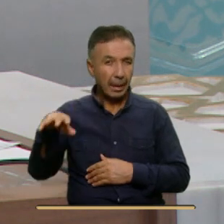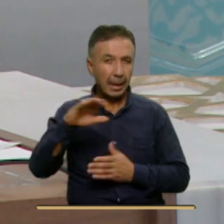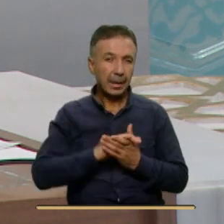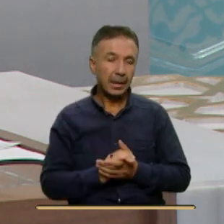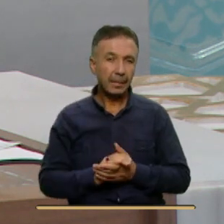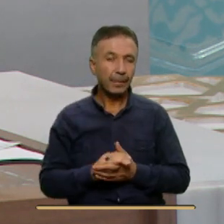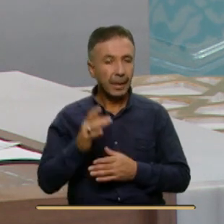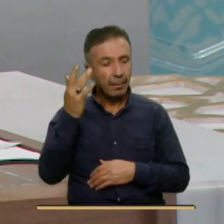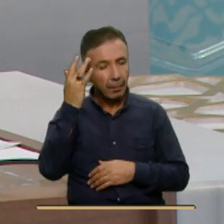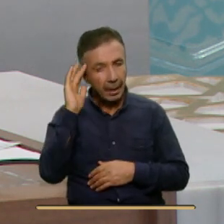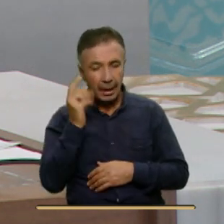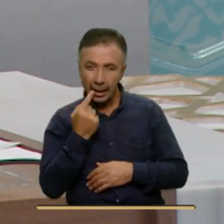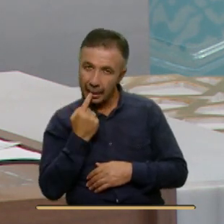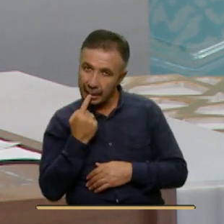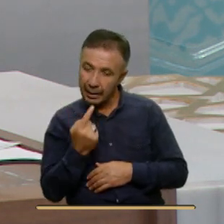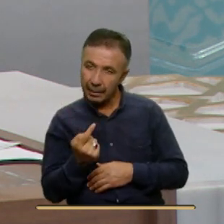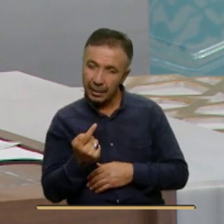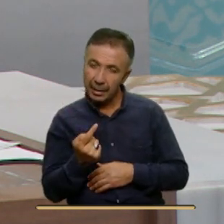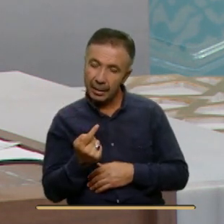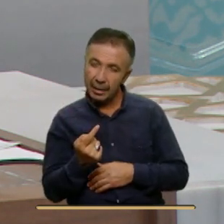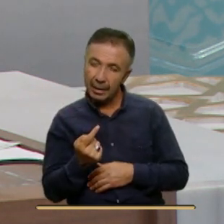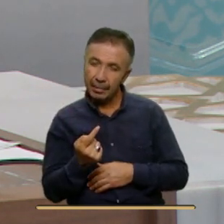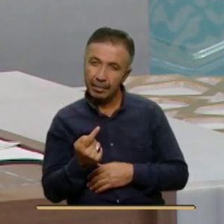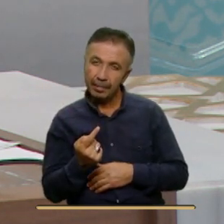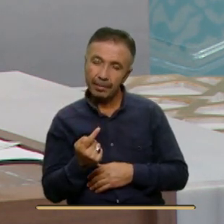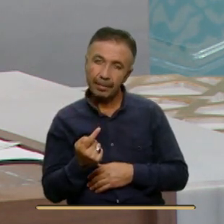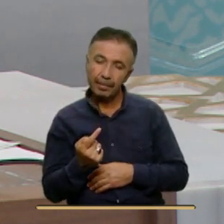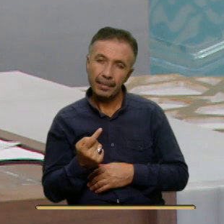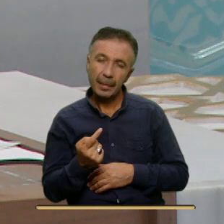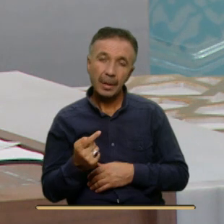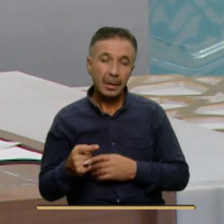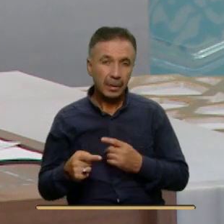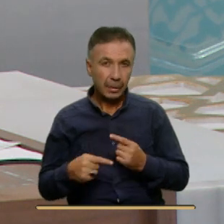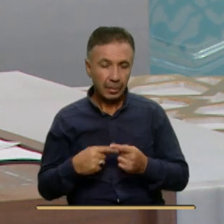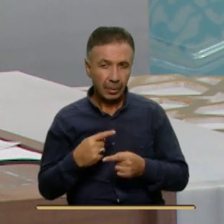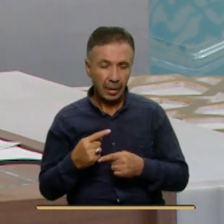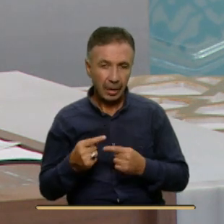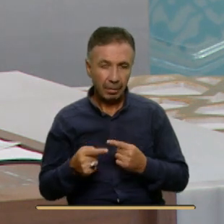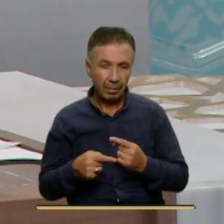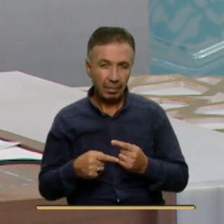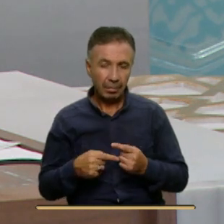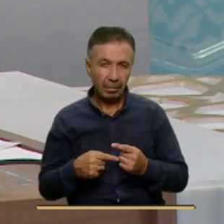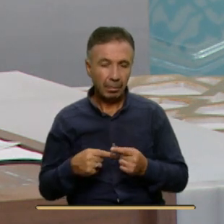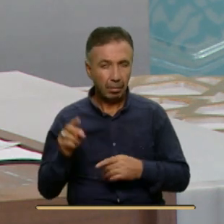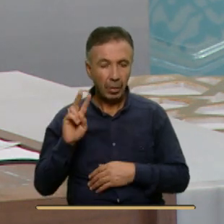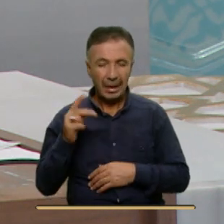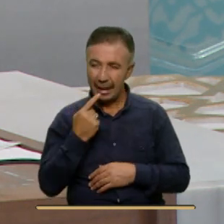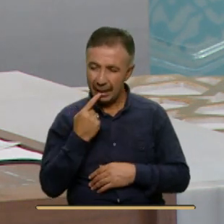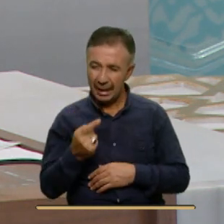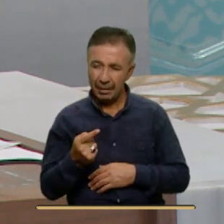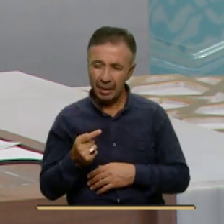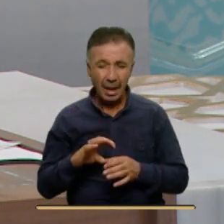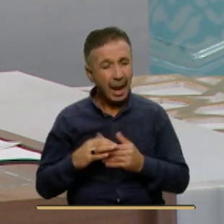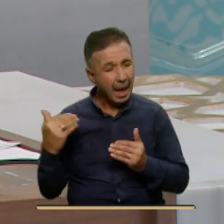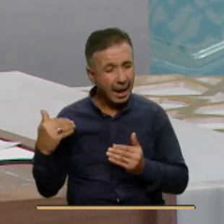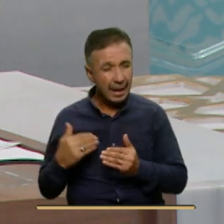medeniyet dediğimiz, medeni olmak dediğimiz, çağdaş dediğimiz, bütün ne var, ne kadar